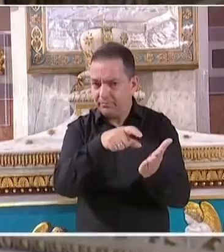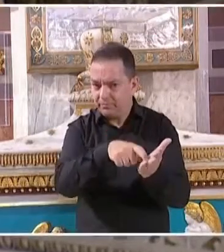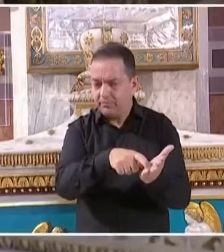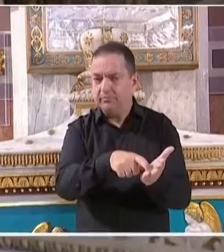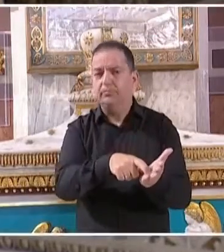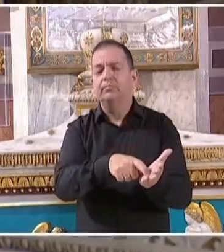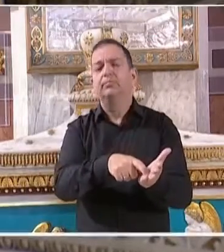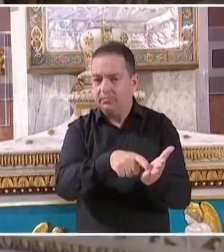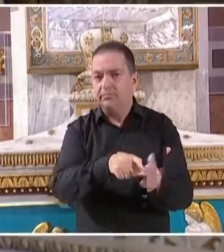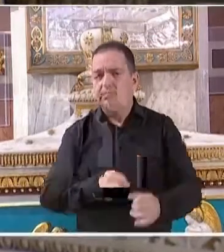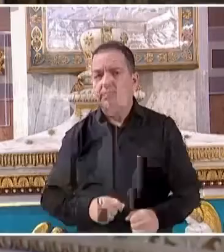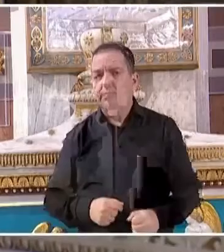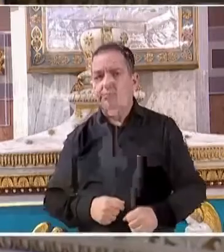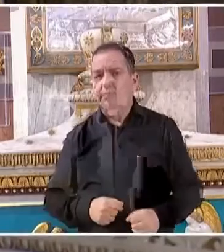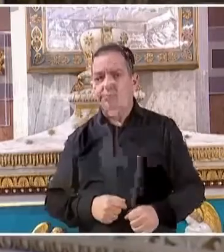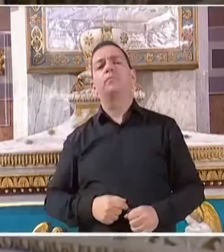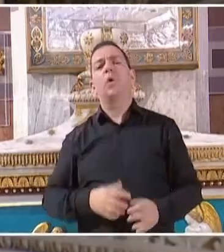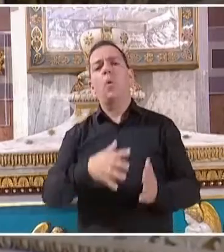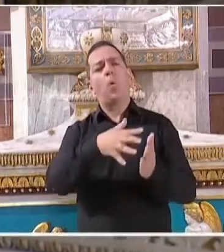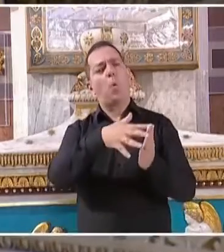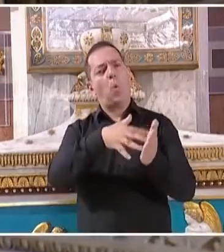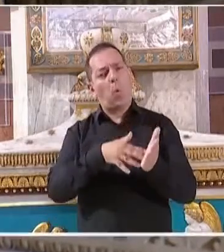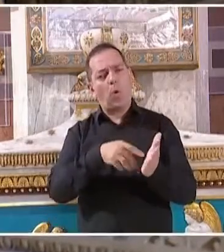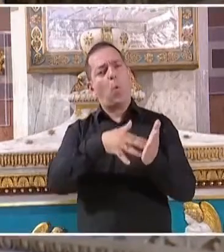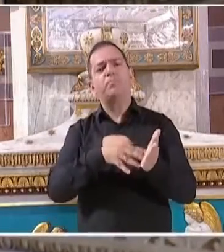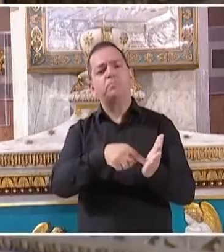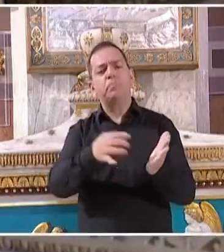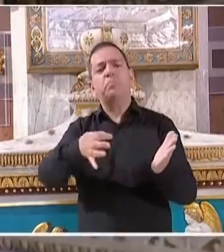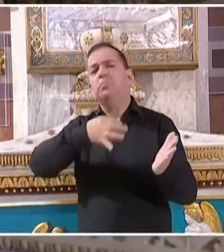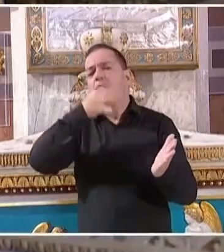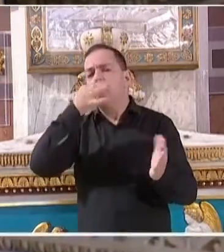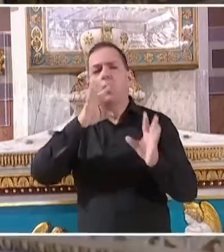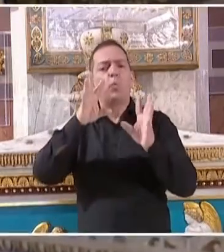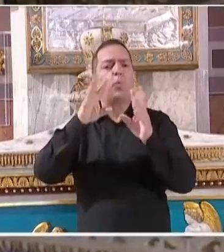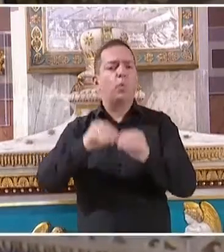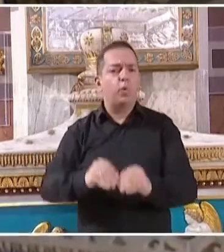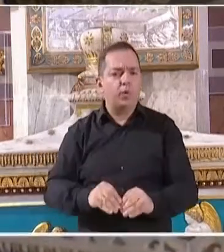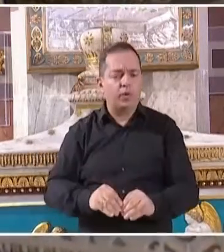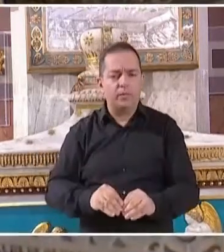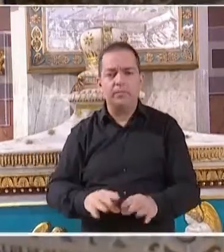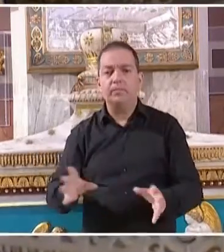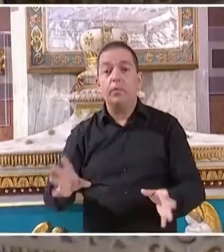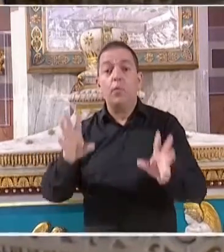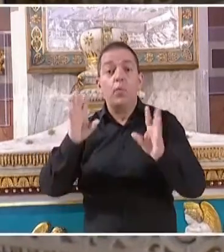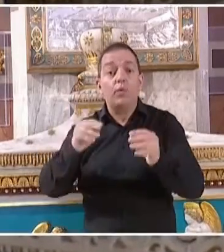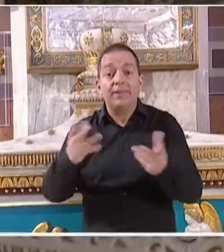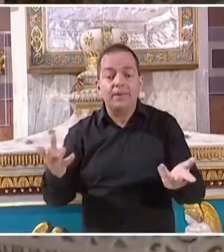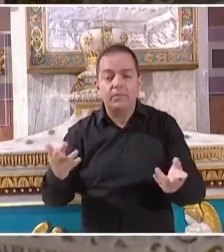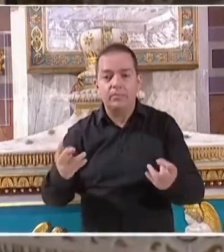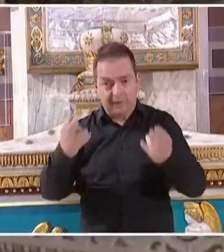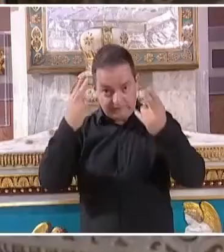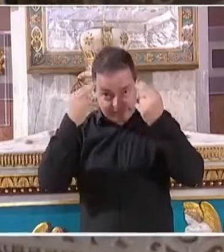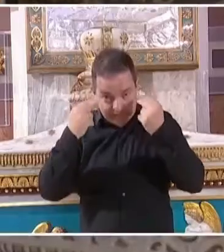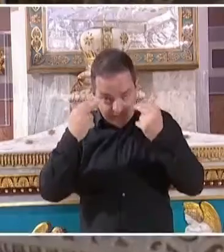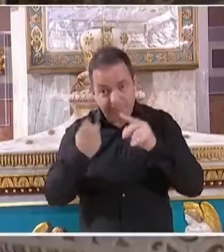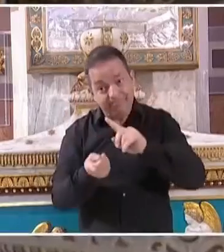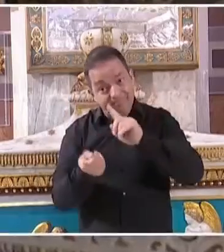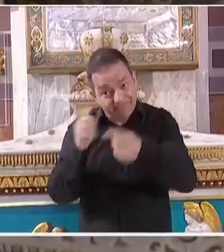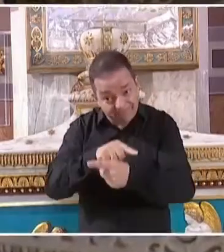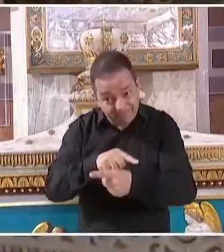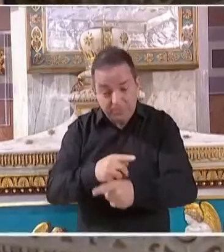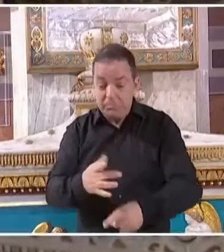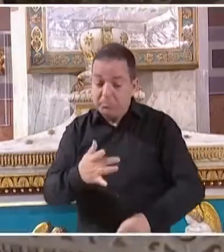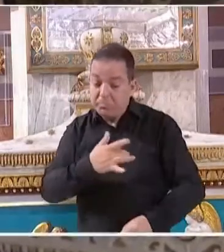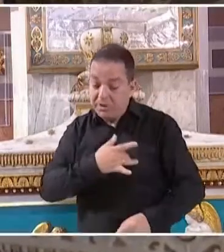λόγος μεταξύ άλλων για την πνευματική τύφλωση που προξενούν